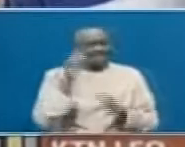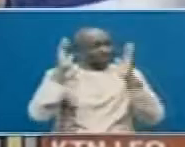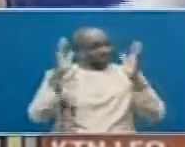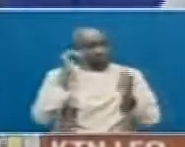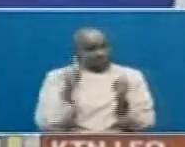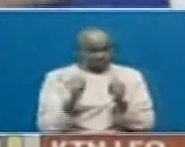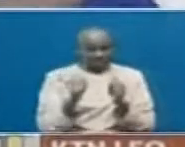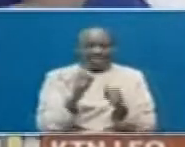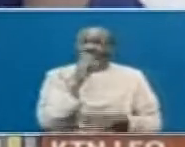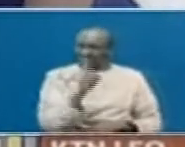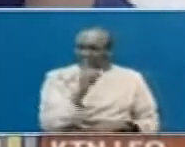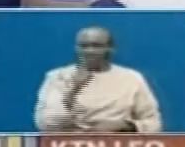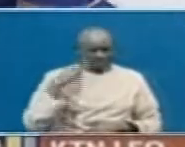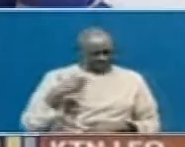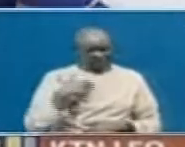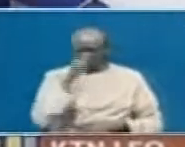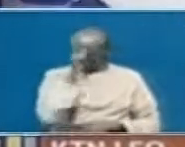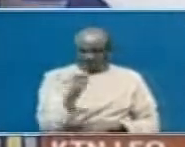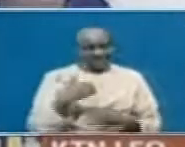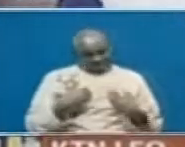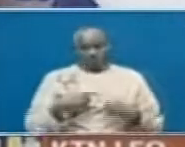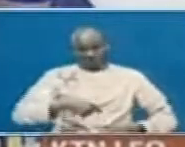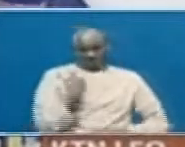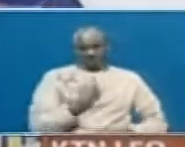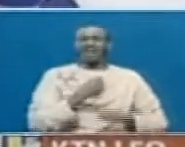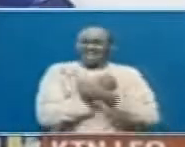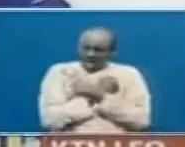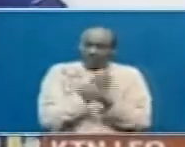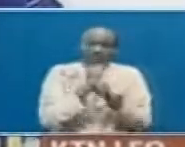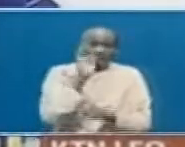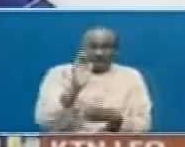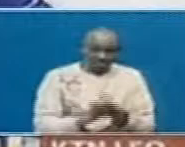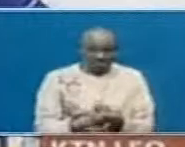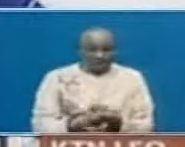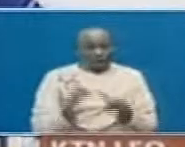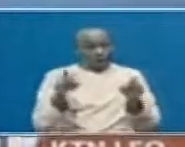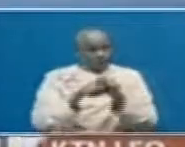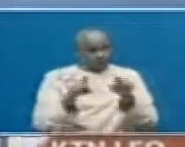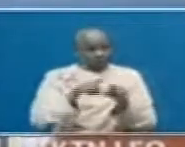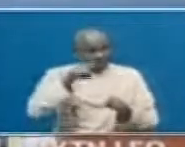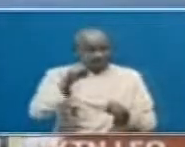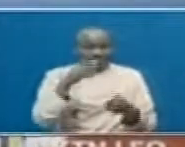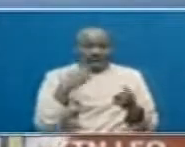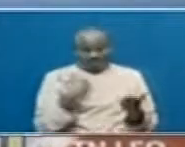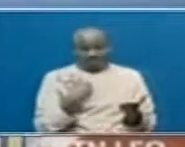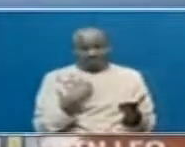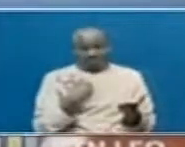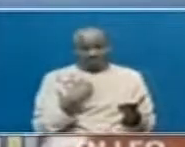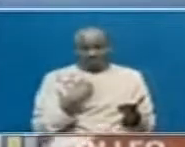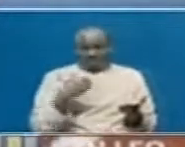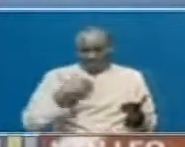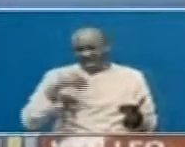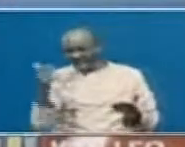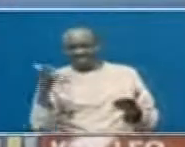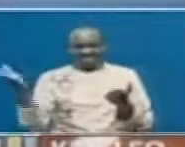ni discipline, yani nidhamu. Uwe na nidhamu, upenda kazi yako. Na pia vile vile kuna mambo mengine ambayo usishiriki